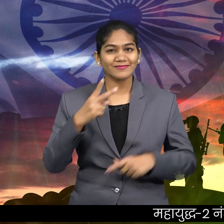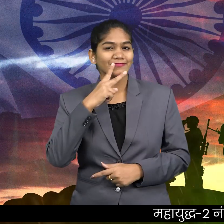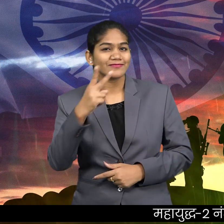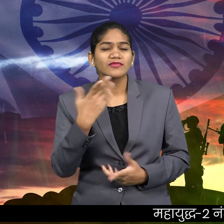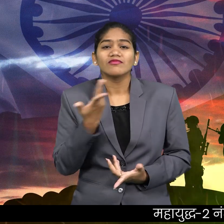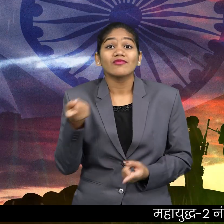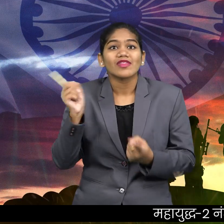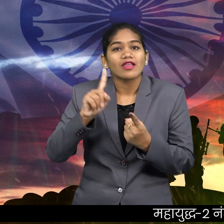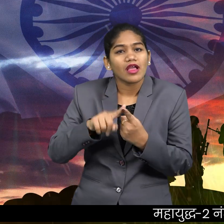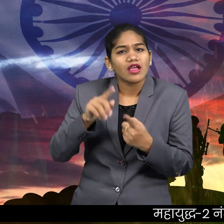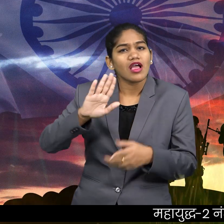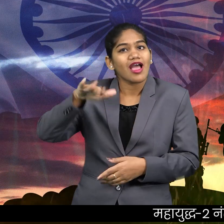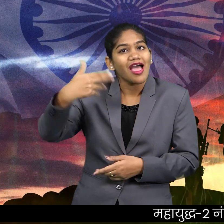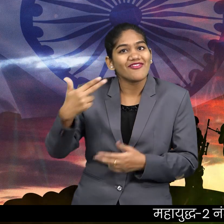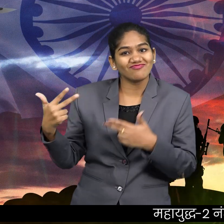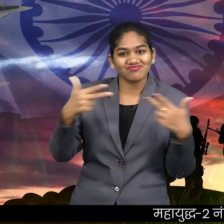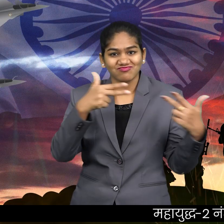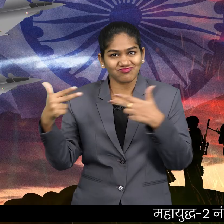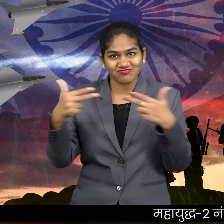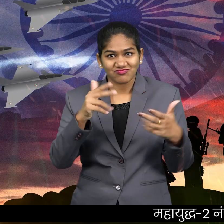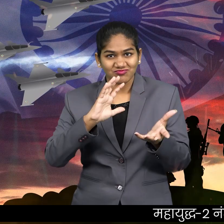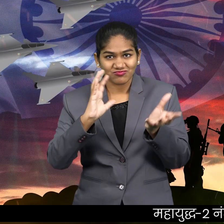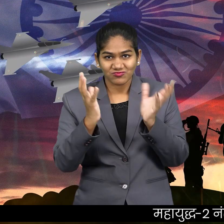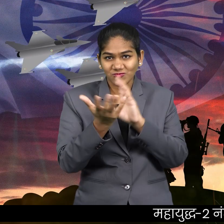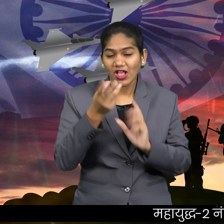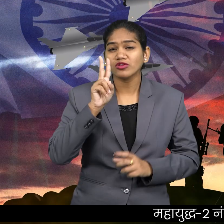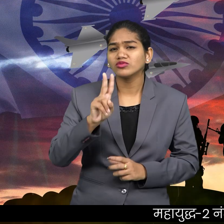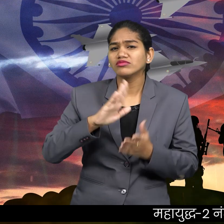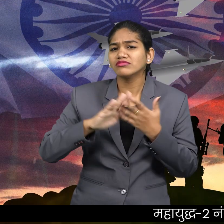महायुद्ध 2 नंतर काय झाले ते पाहूया.